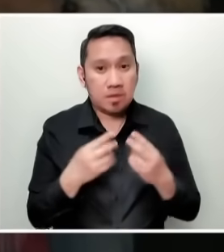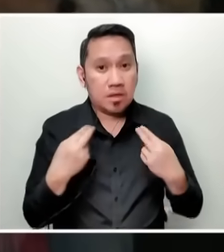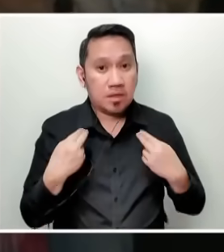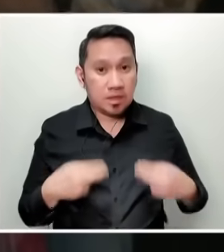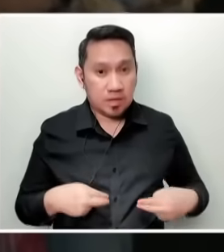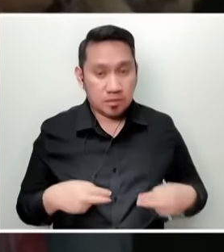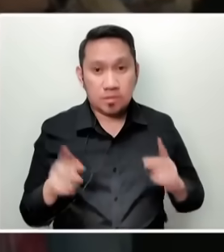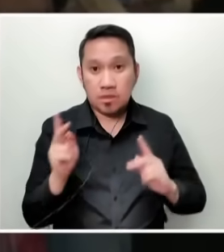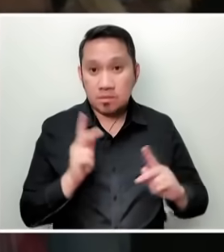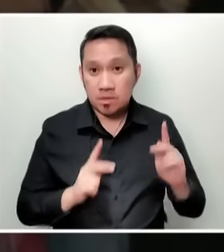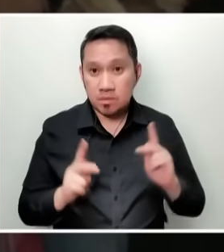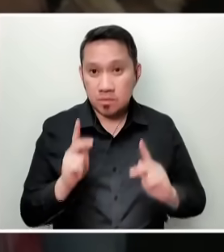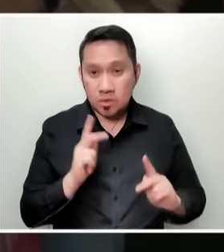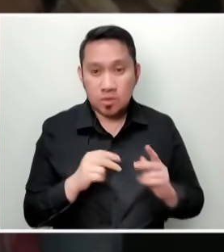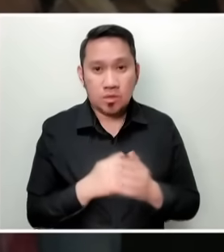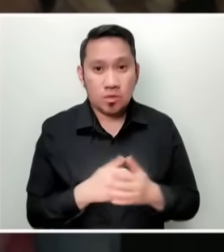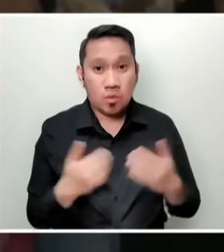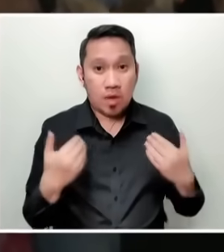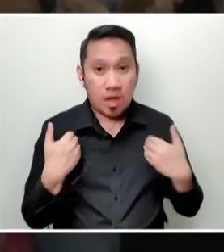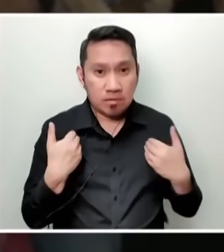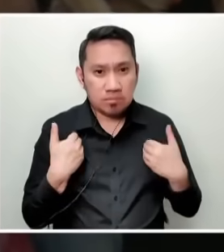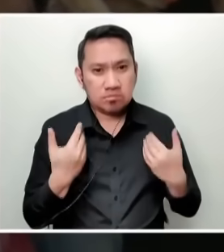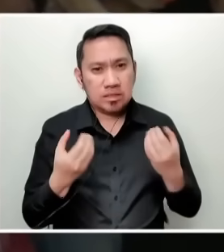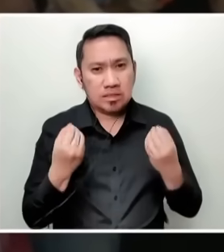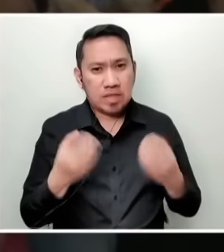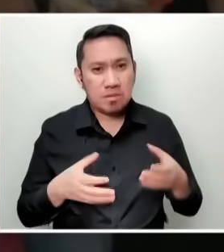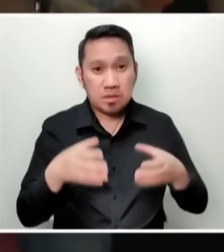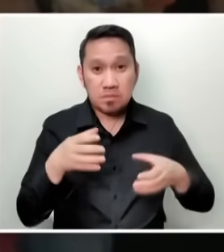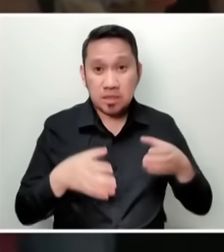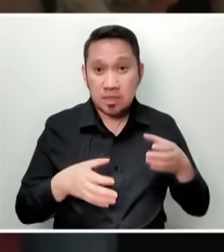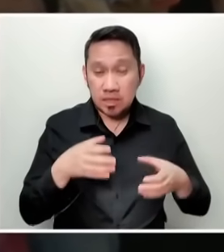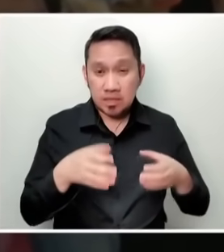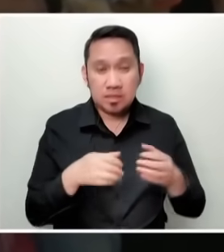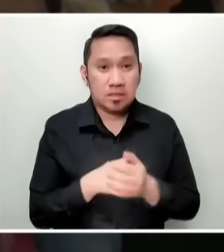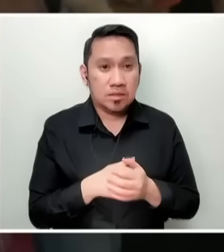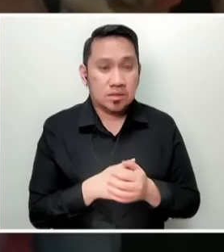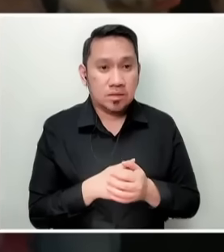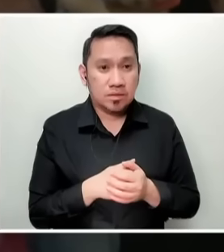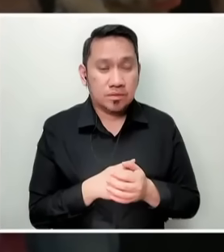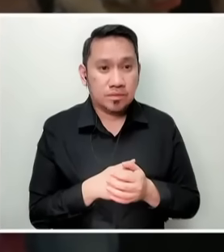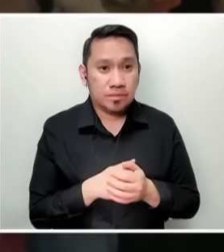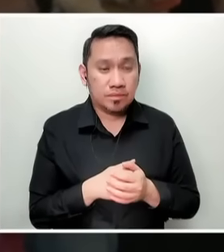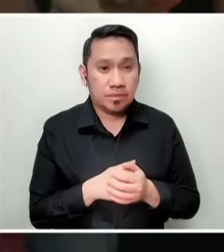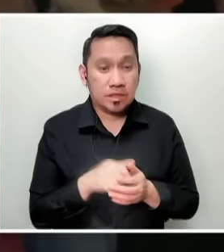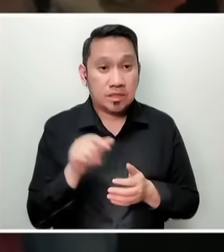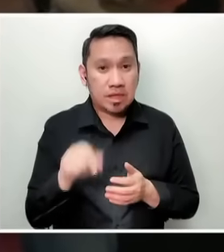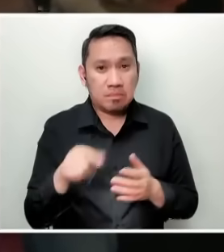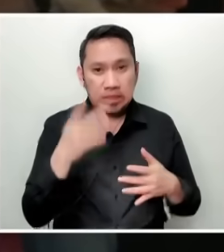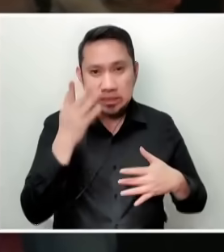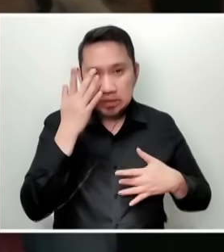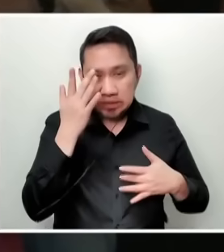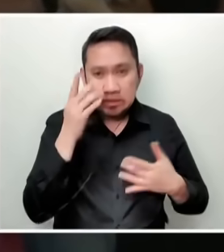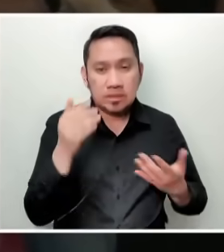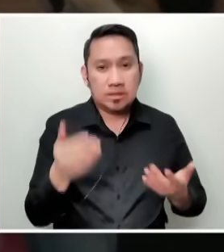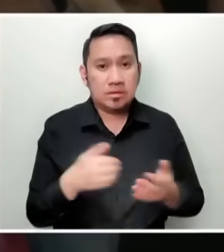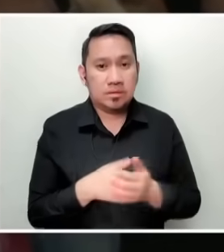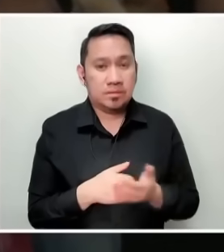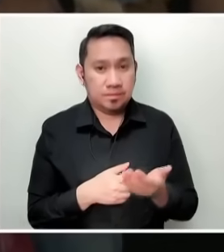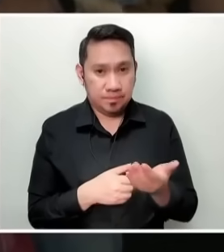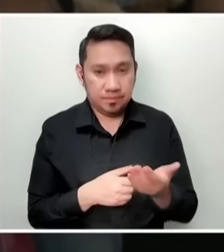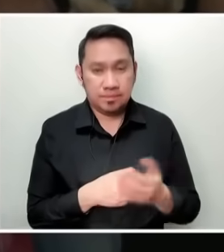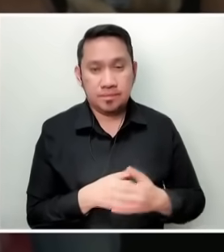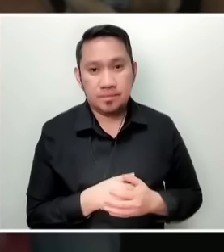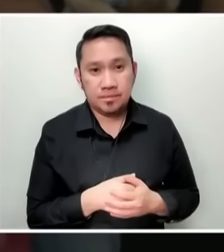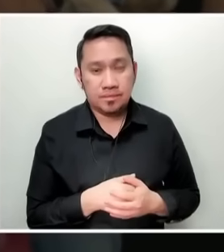publiko sa pagdami ng mga kaso ng malatrang kaso na sakit. Alamin natin sa pagpapatrol